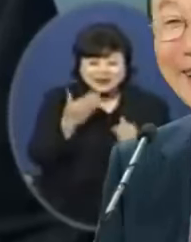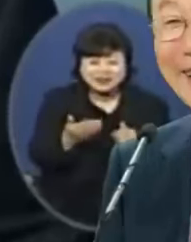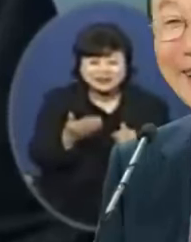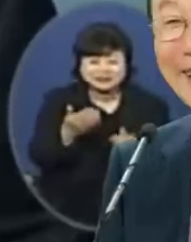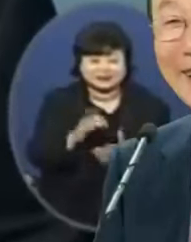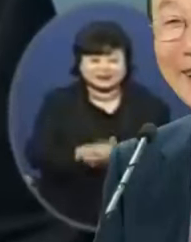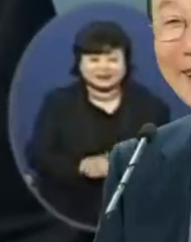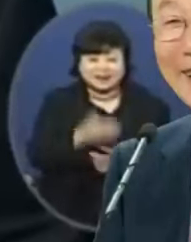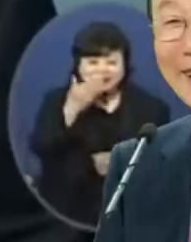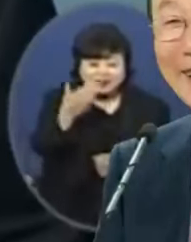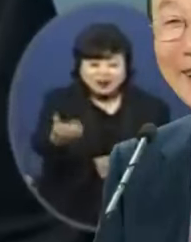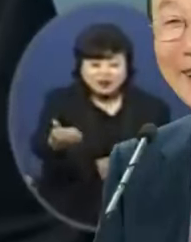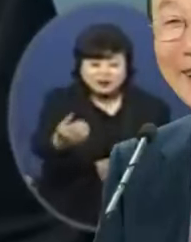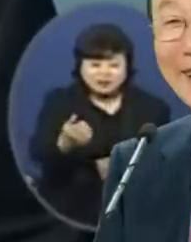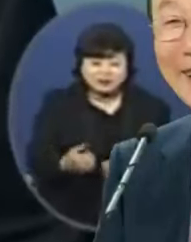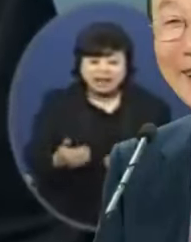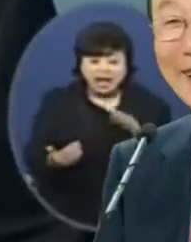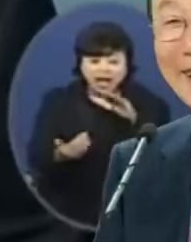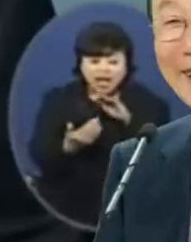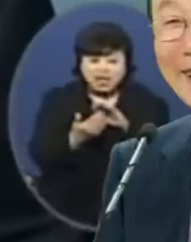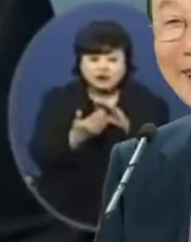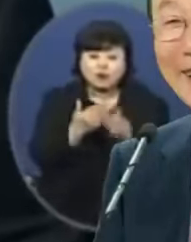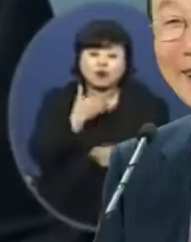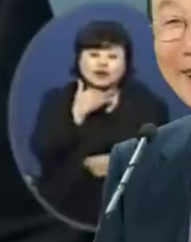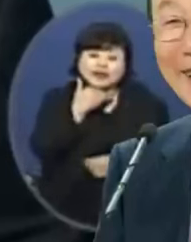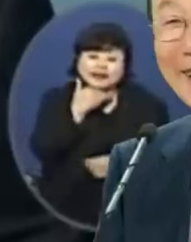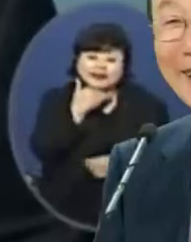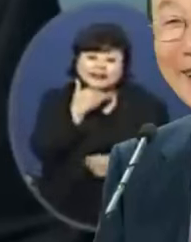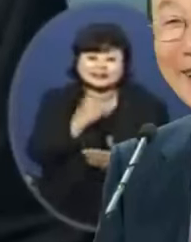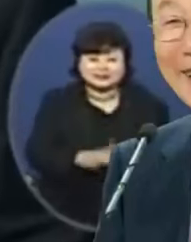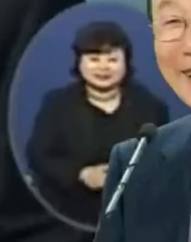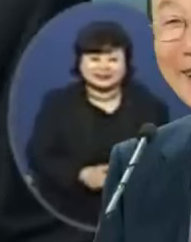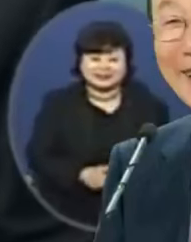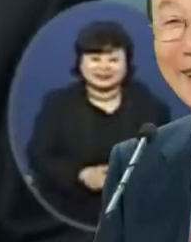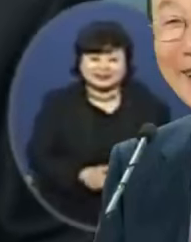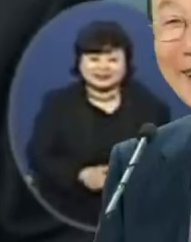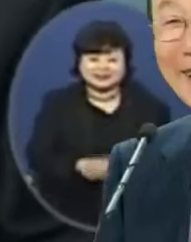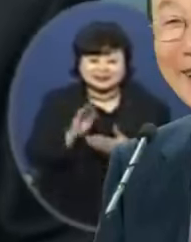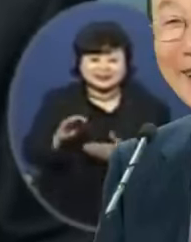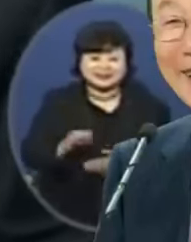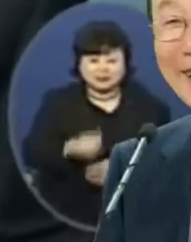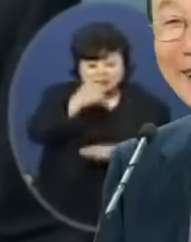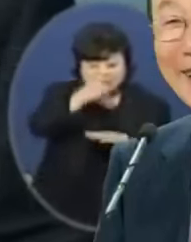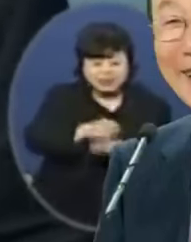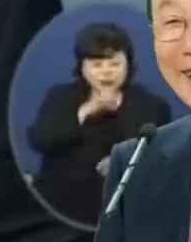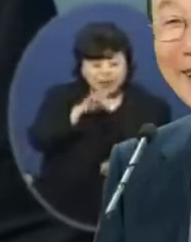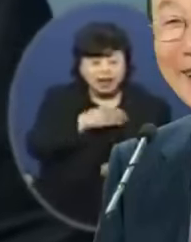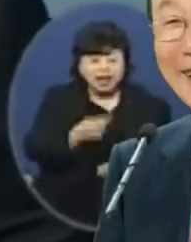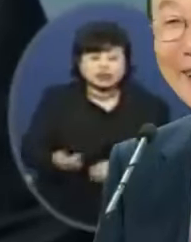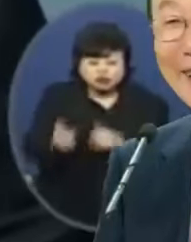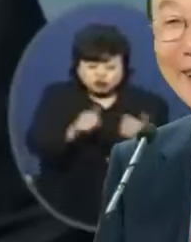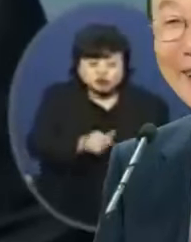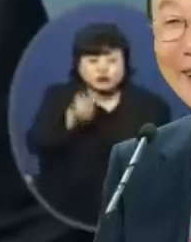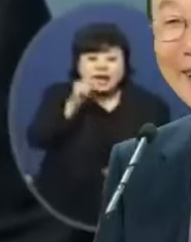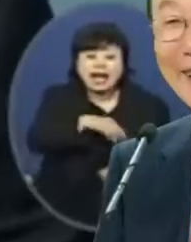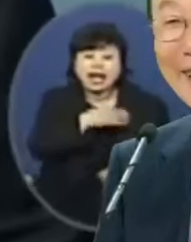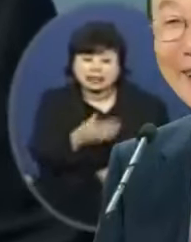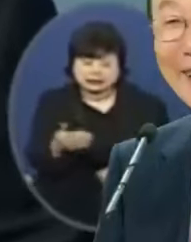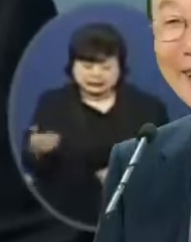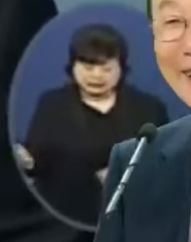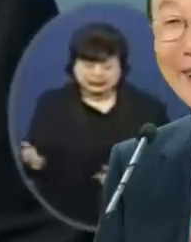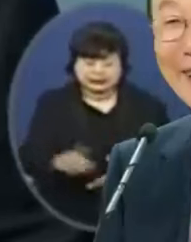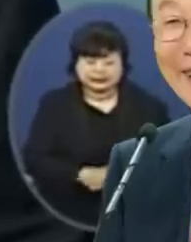하나님께서는 여러분 이미 다 이루어놓고 기다리고 계신 것입니다. 그 다음 최후의 강이 죽음의 강입니다.